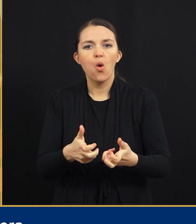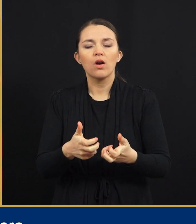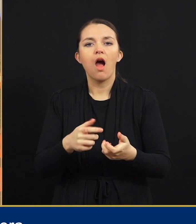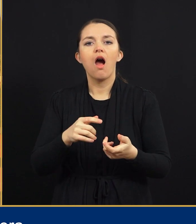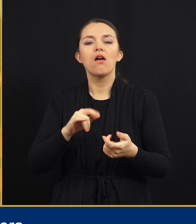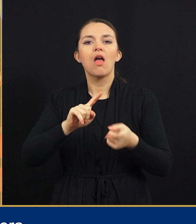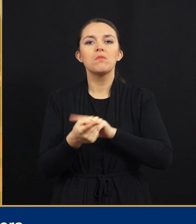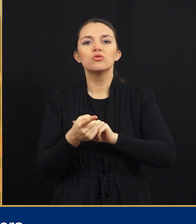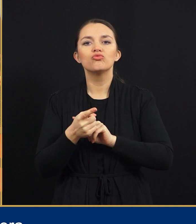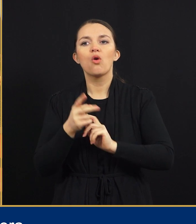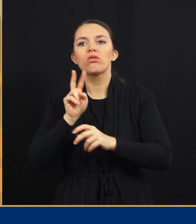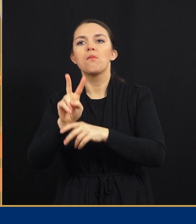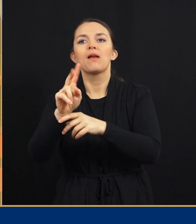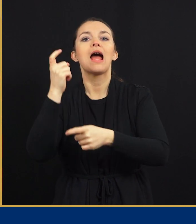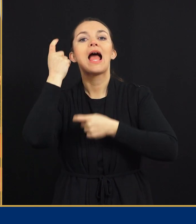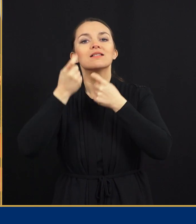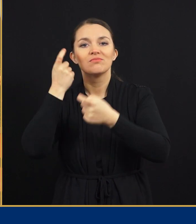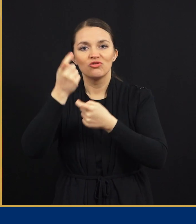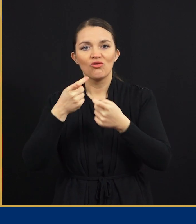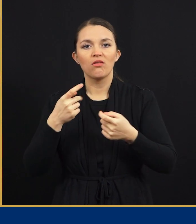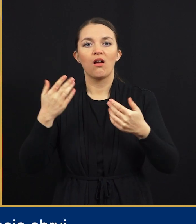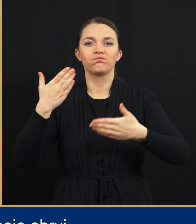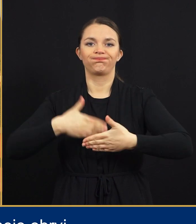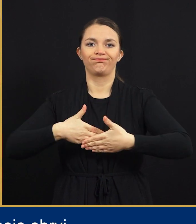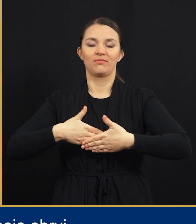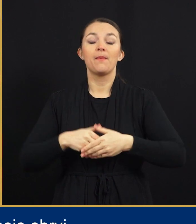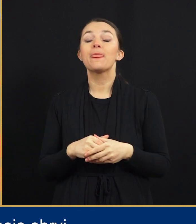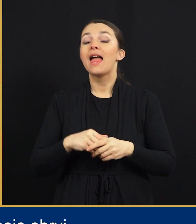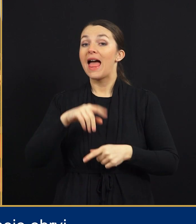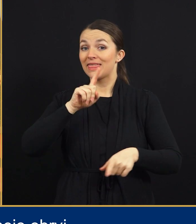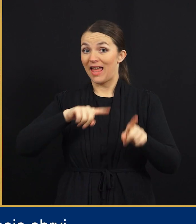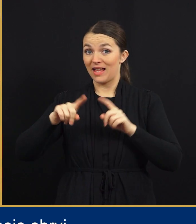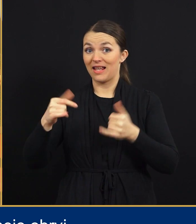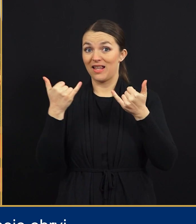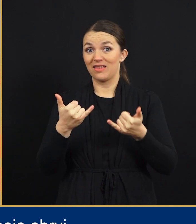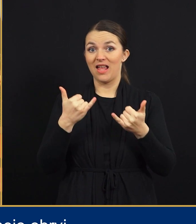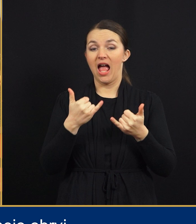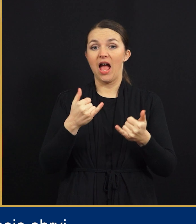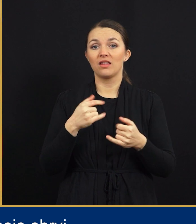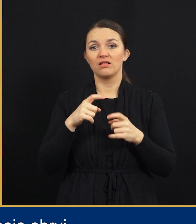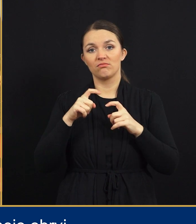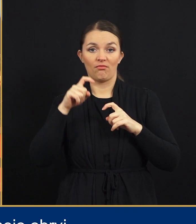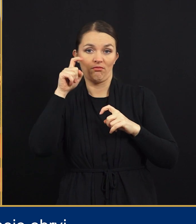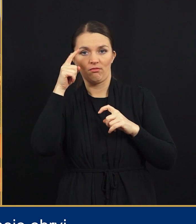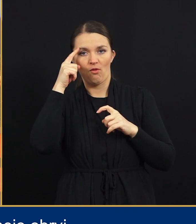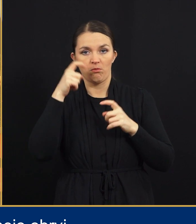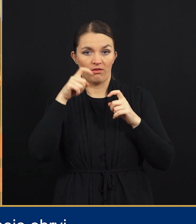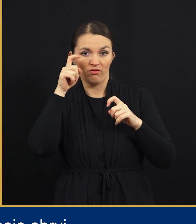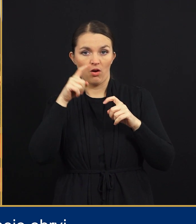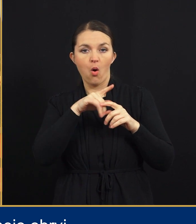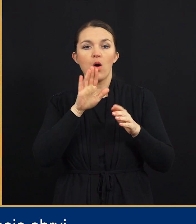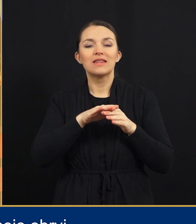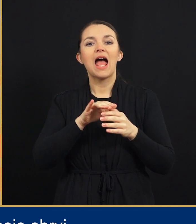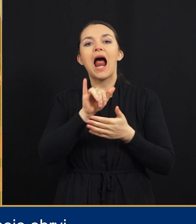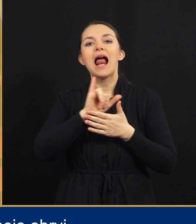nadaljnjega razmišljanja. In če nekateri danes privzdignejo obrvi, ko jih na